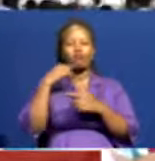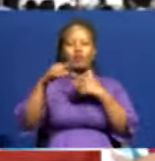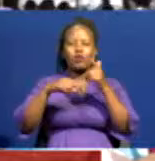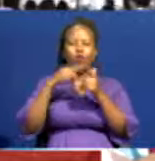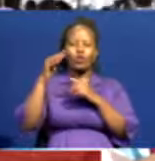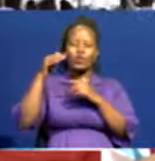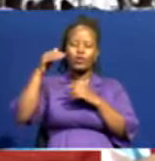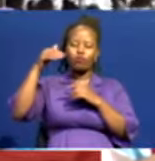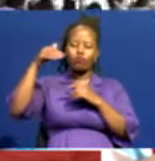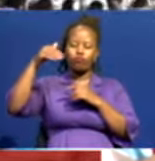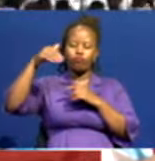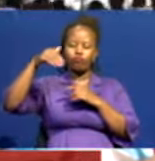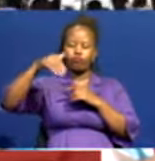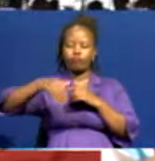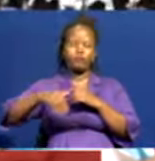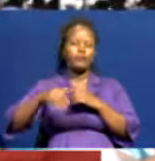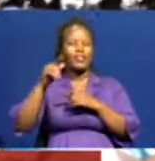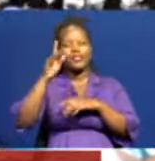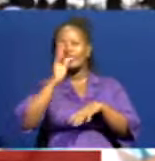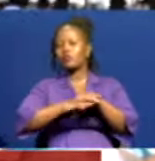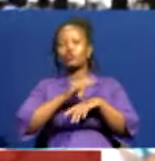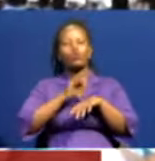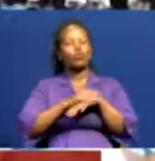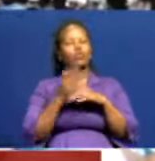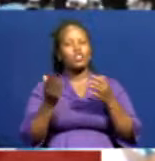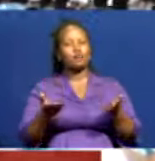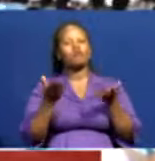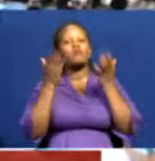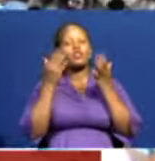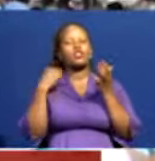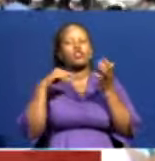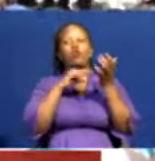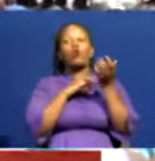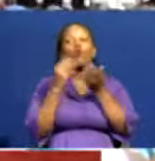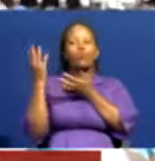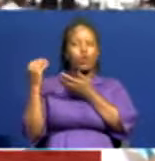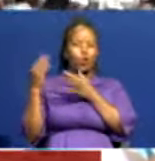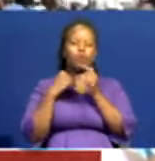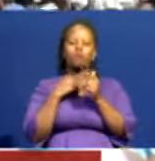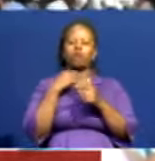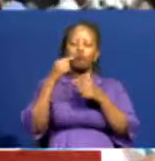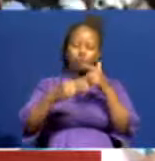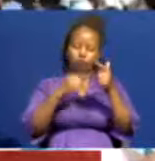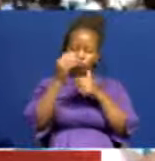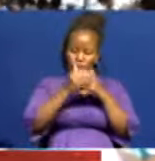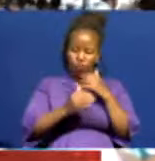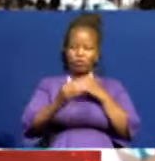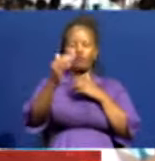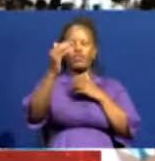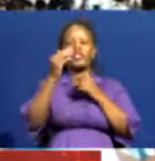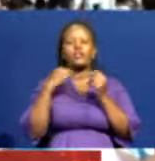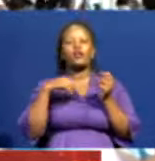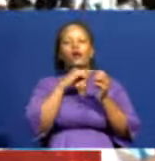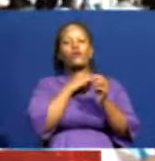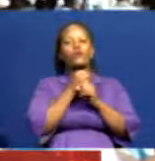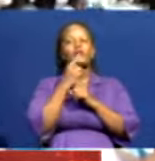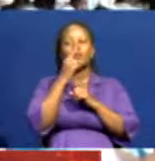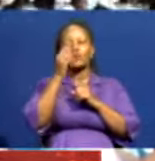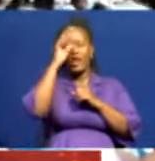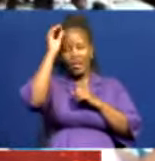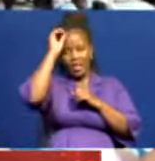very great improvement, and we are hoping that moving forward we are going to make